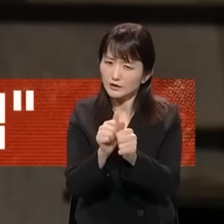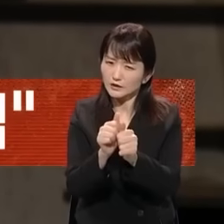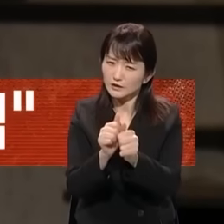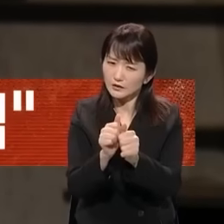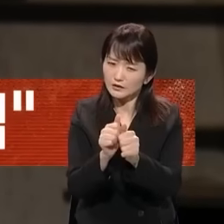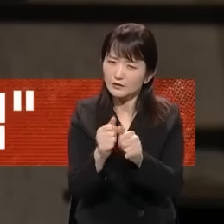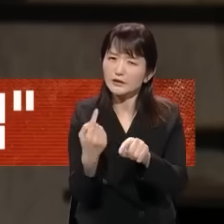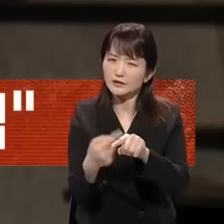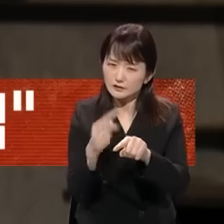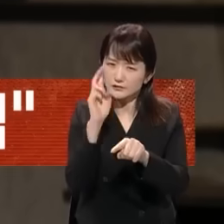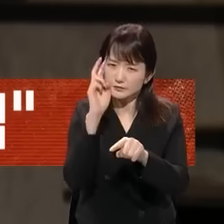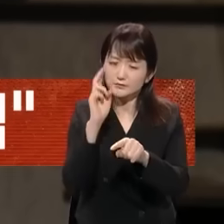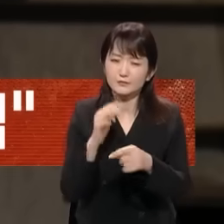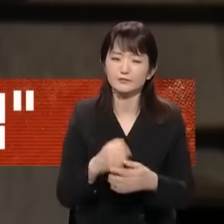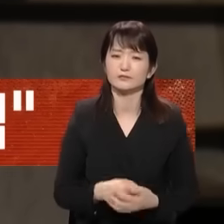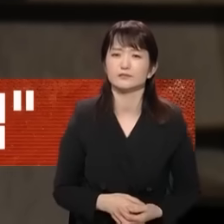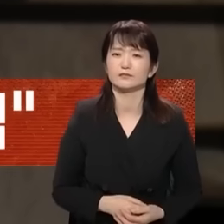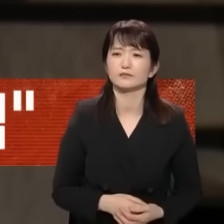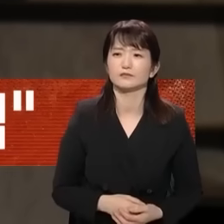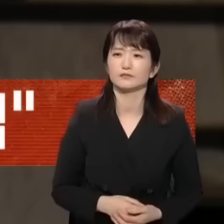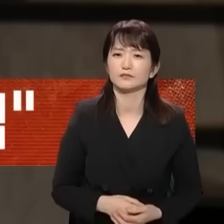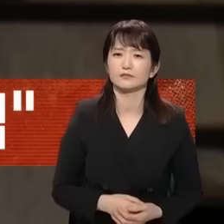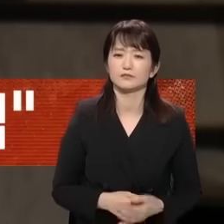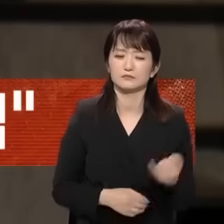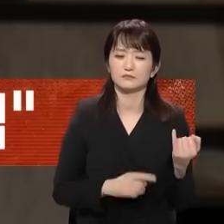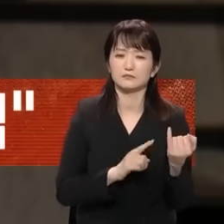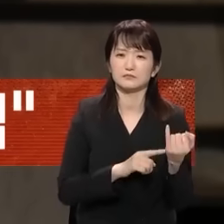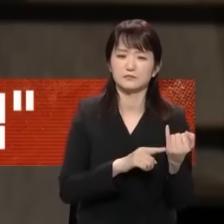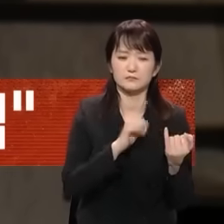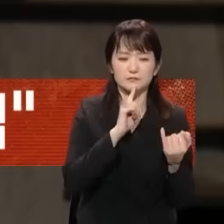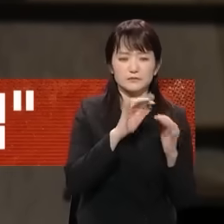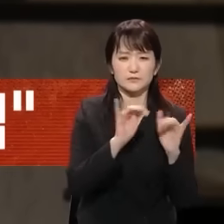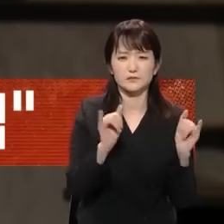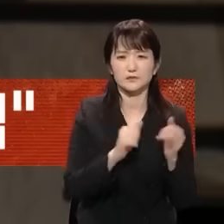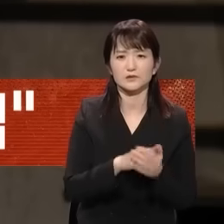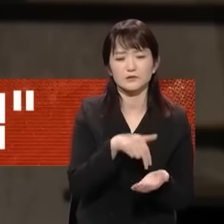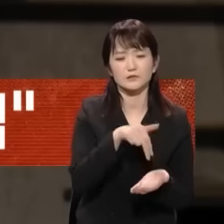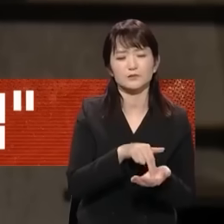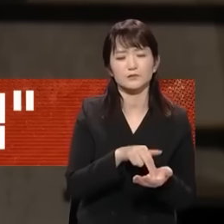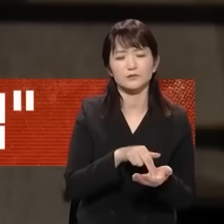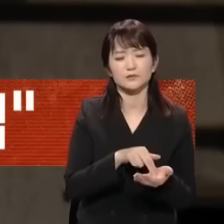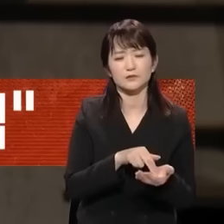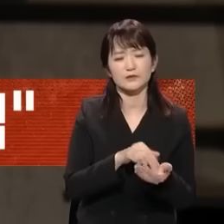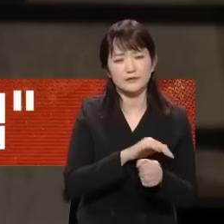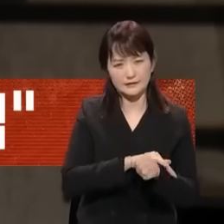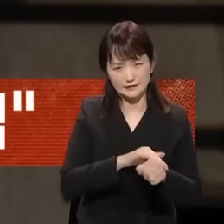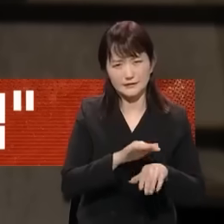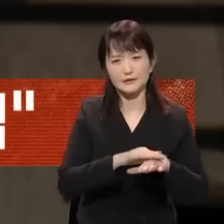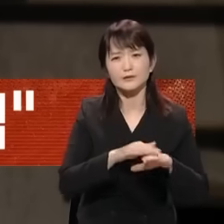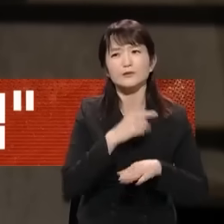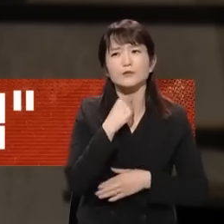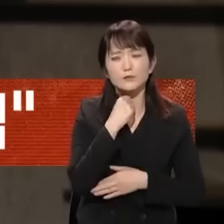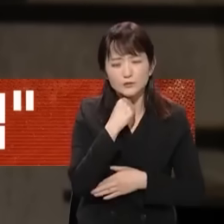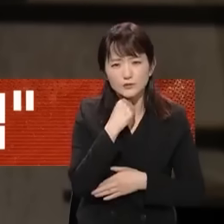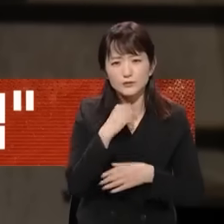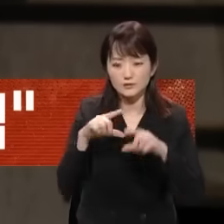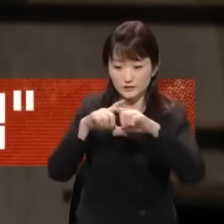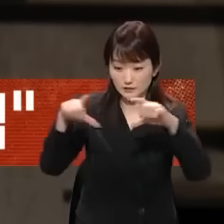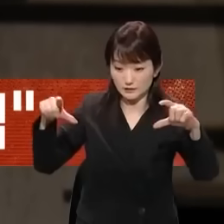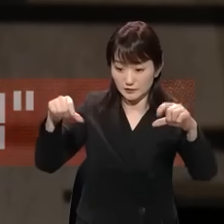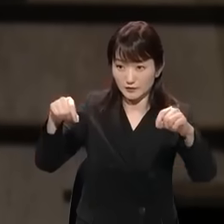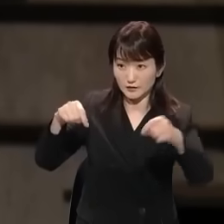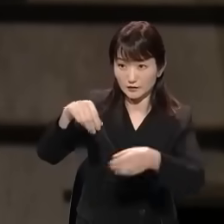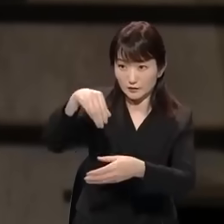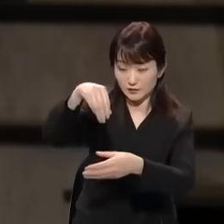정확하진 않습니다 어쨌든지이 제보자께서 굉장히 좀 부드럽게 해결하고 싶으셔서 거기 표를 세워 주셨대요 바로